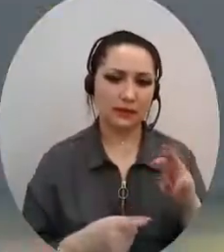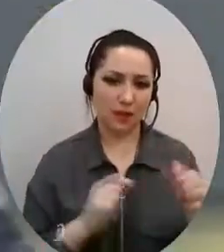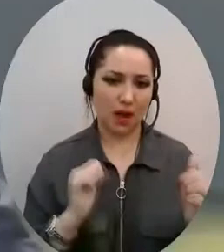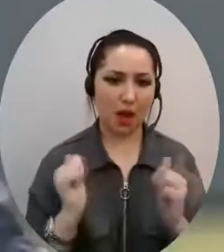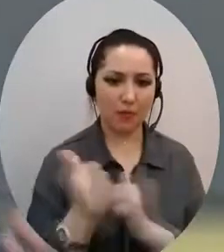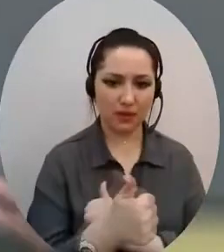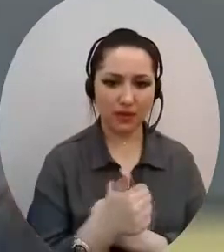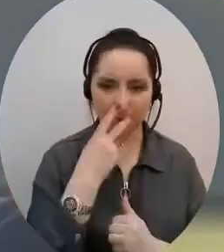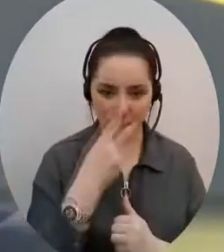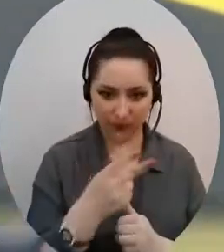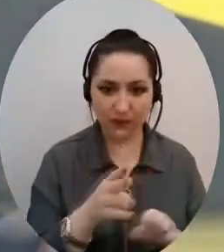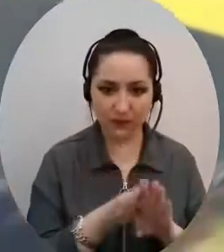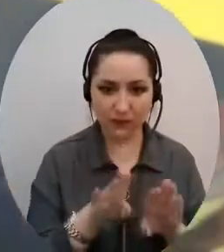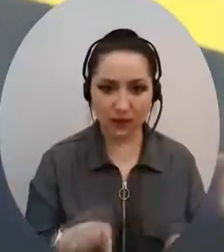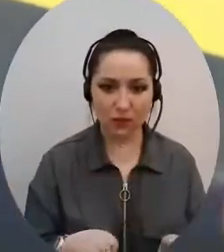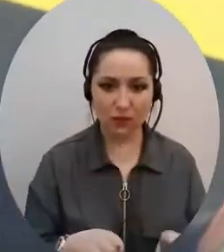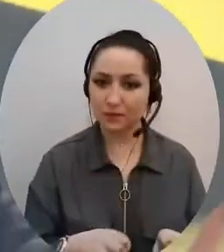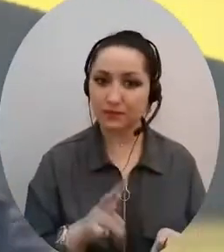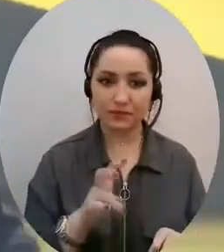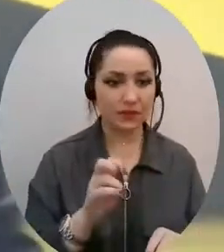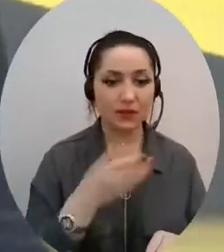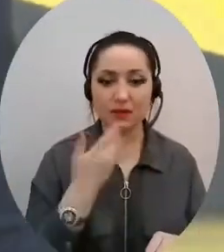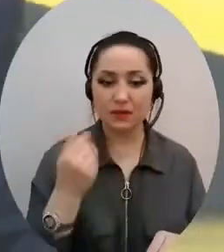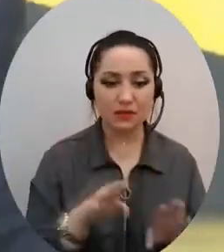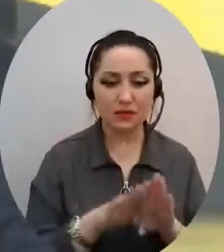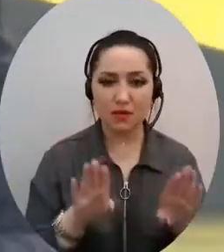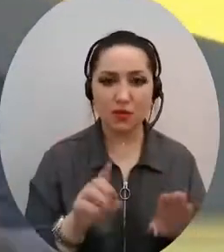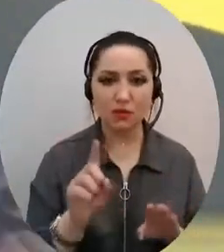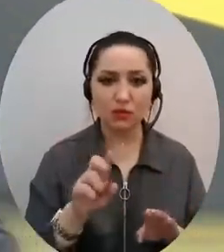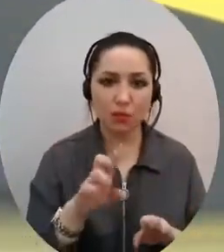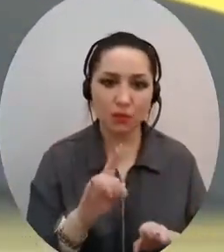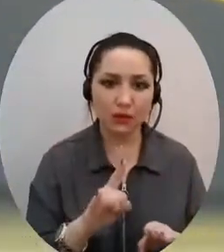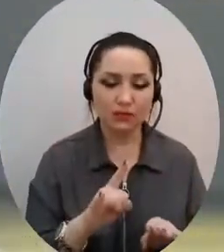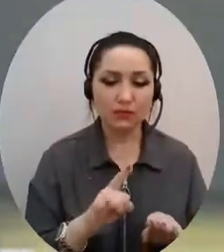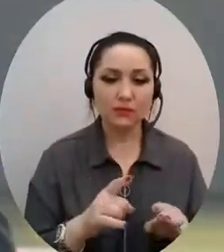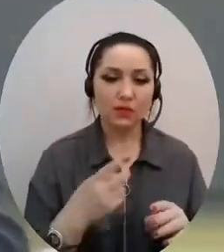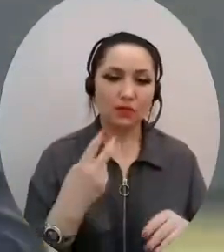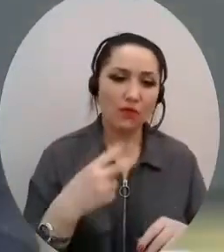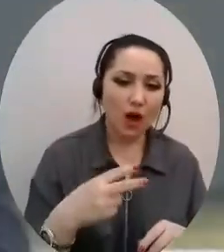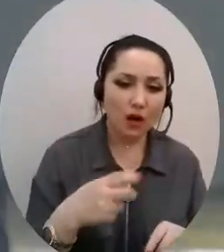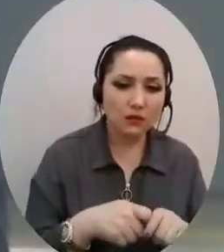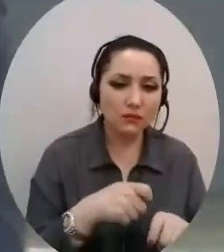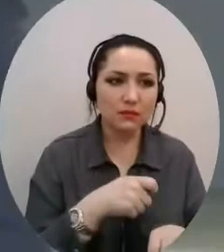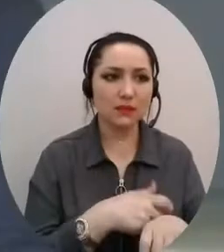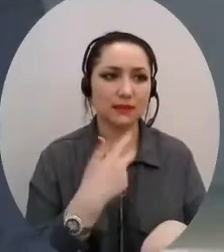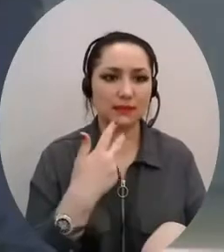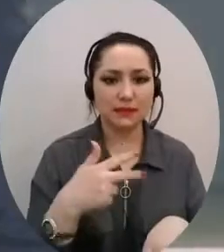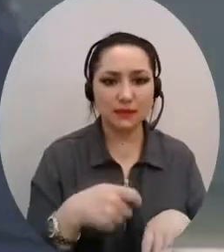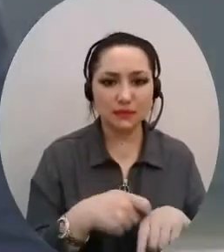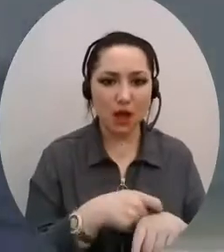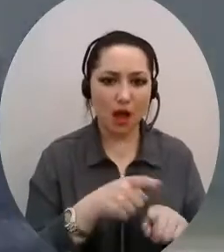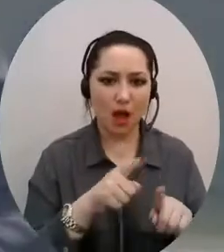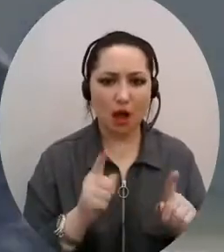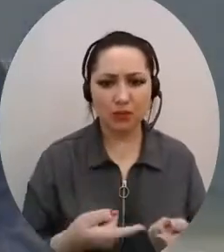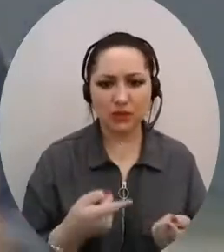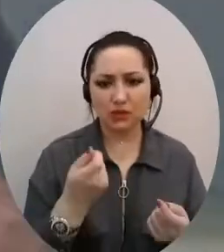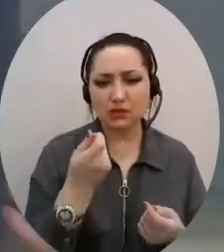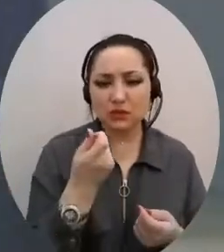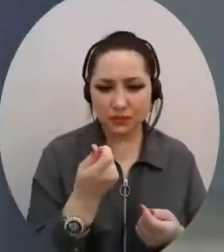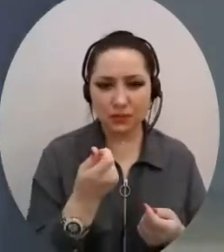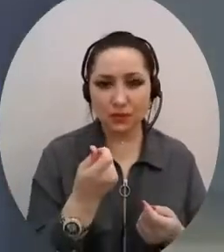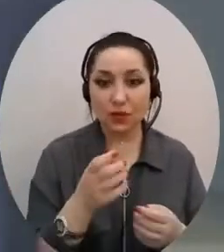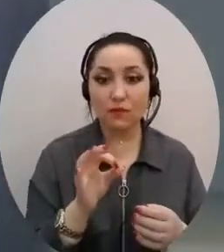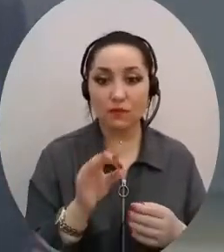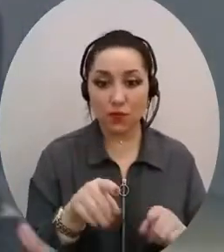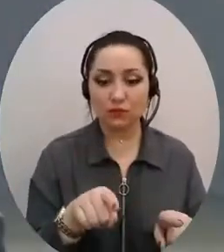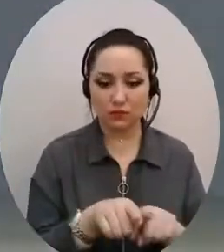такое? И нет такого, что там на 20 метров или на 30 метров, обычно совсем немножко. Так вот, друзья, здесь